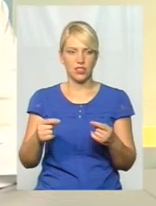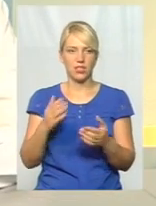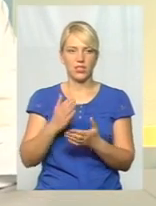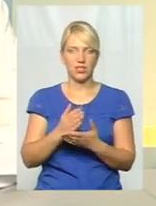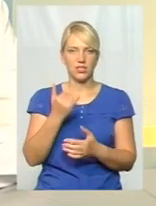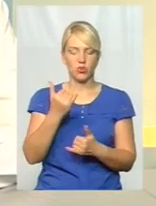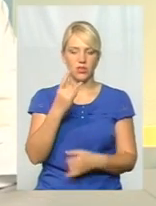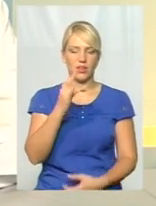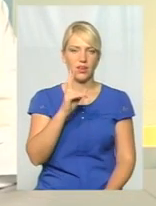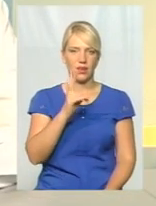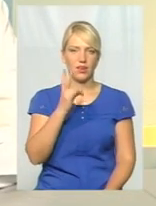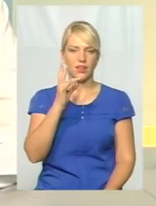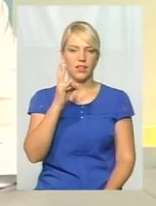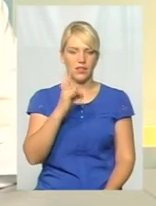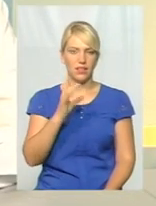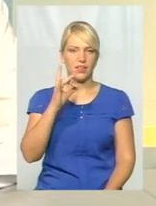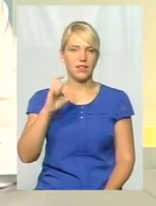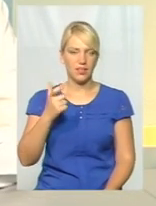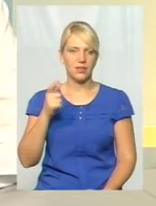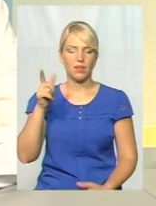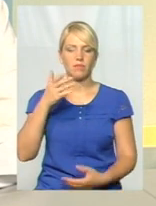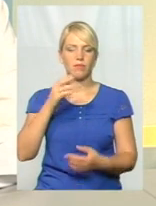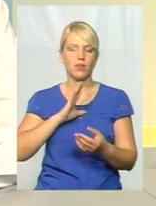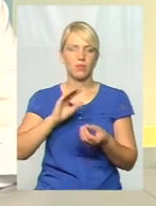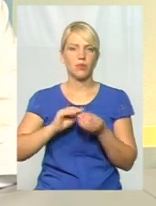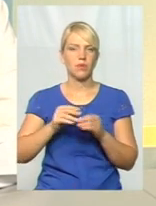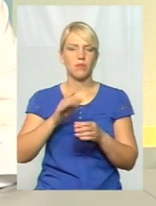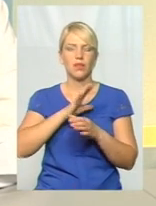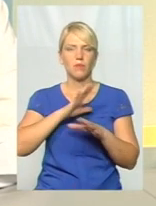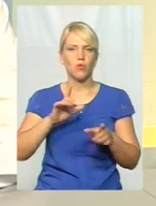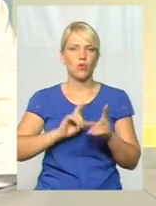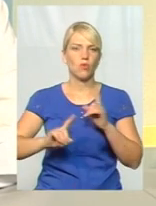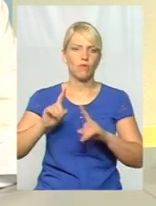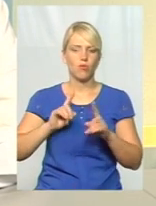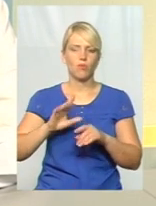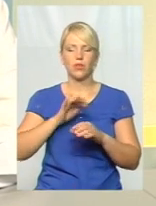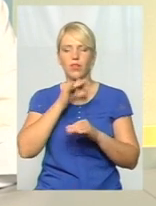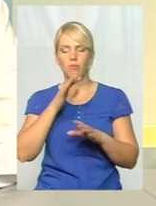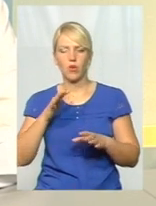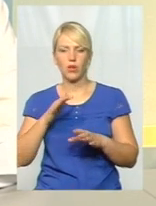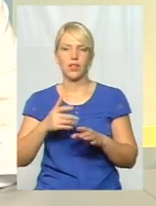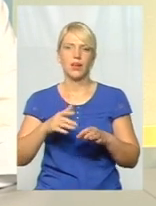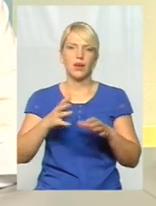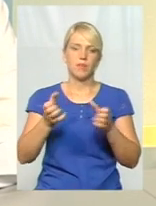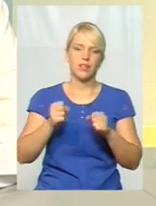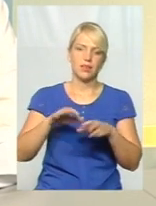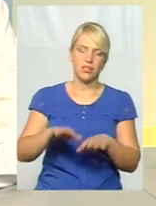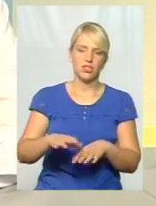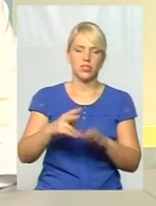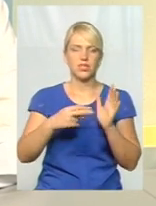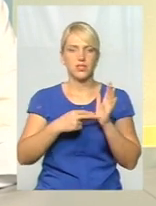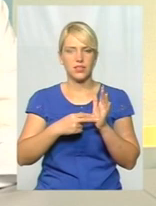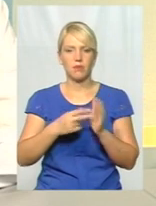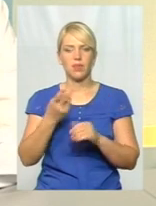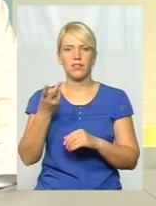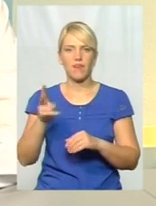НКРЄ. Там було в них проблема, що не було кворуму, не могли прийняти жодного рішення, бо з 7-5 були звільнені, 2 залишались, сьогодні вже ніби